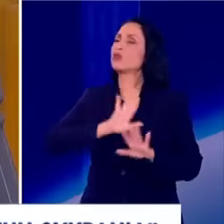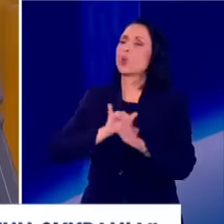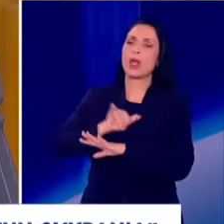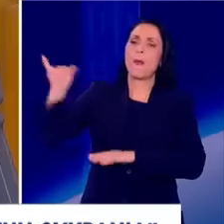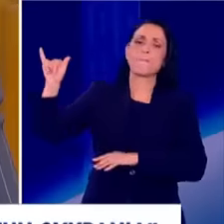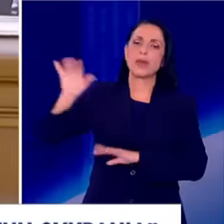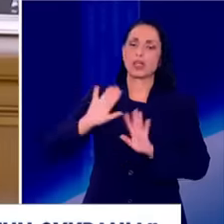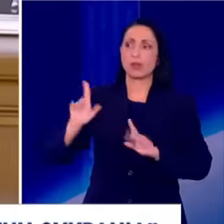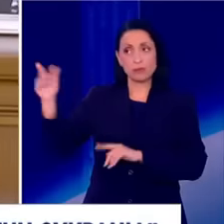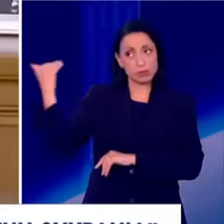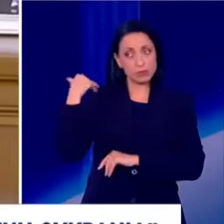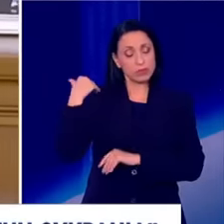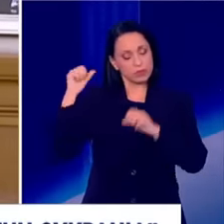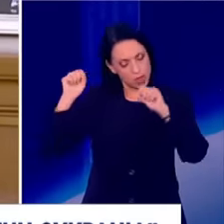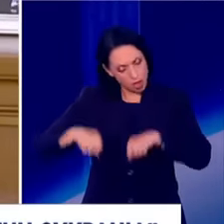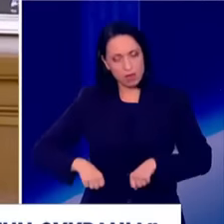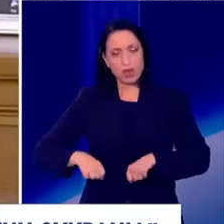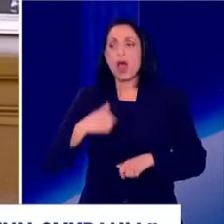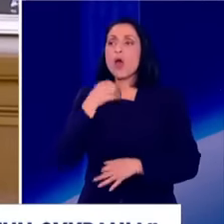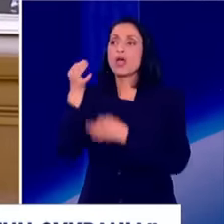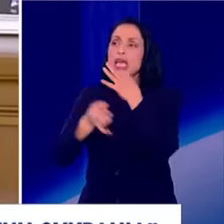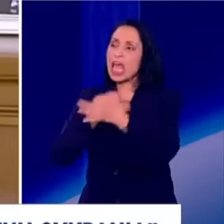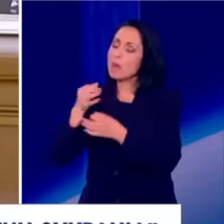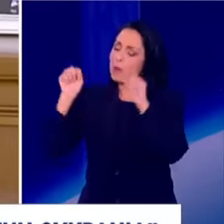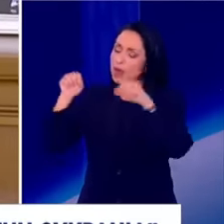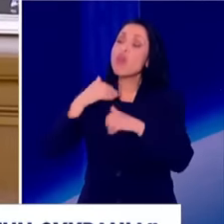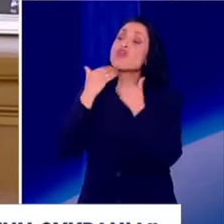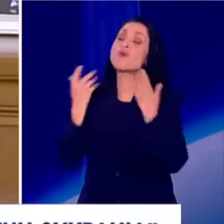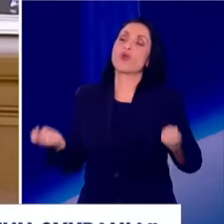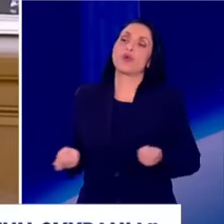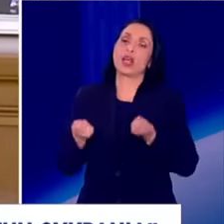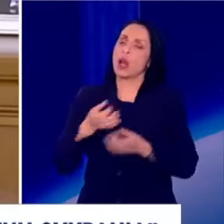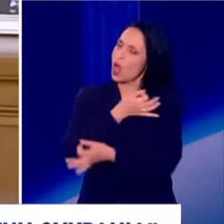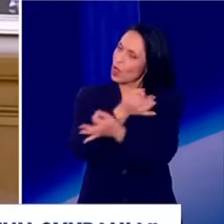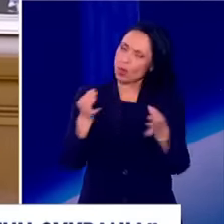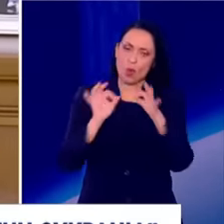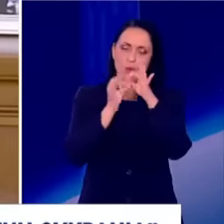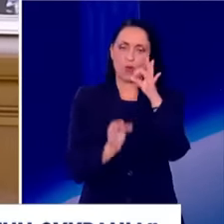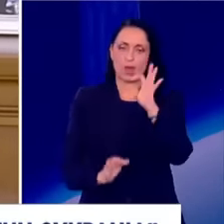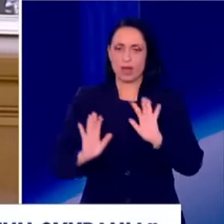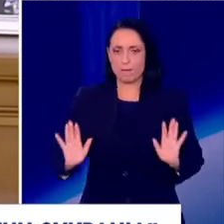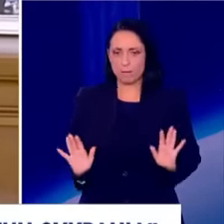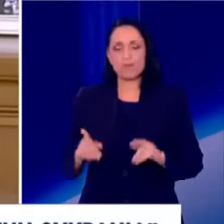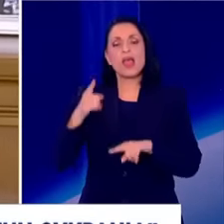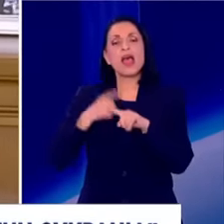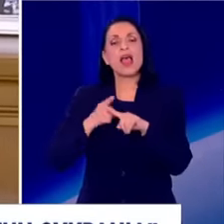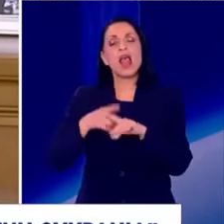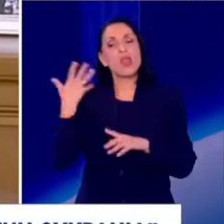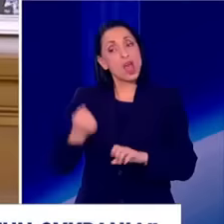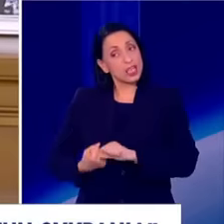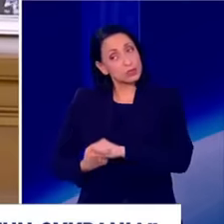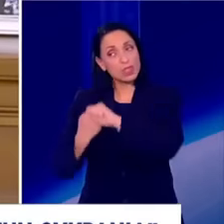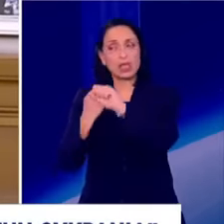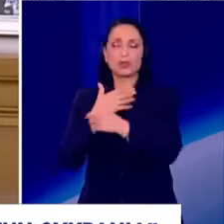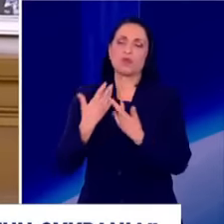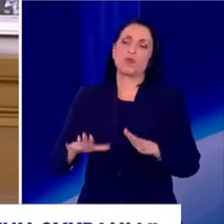όμως. Μας ζητήθηκε και εξηγήσαμε γιατί δεν μπορούμε να το κάνουμε. Και να το εξηγήσω και λίγο πιο αναλυτικά. Η Ελλάδα έχει στηρίξει την